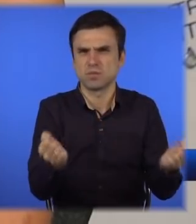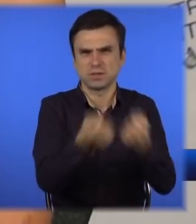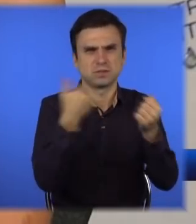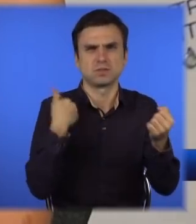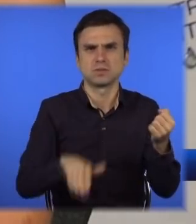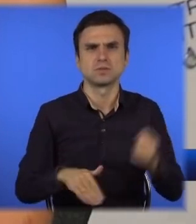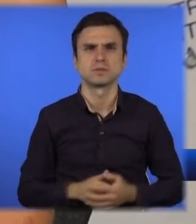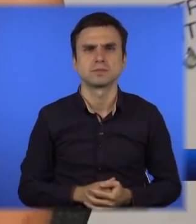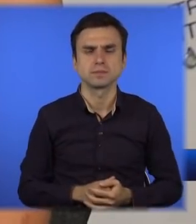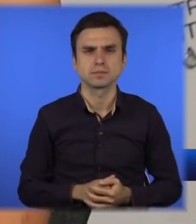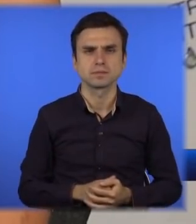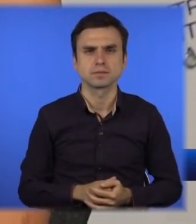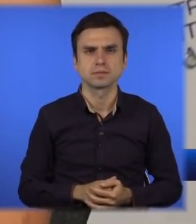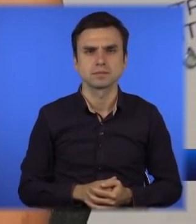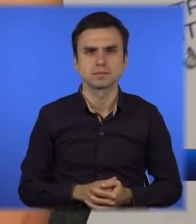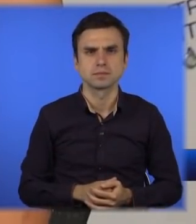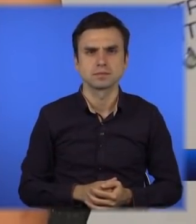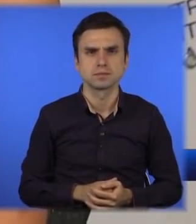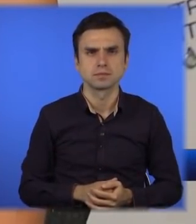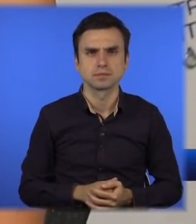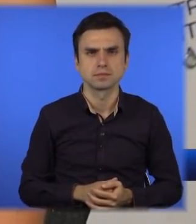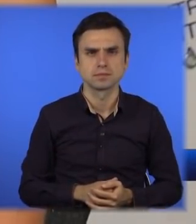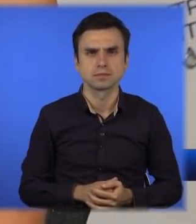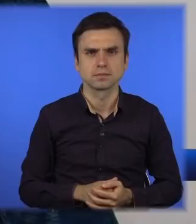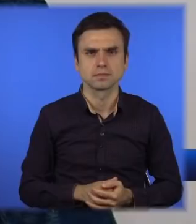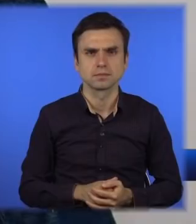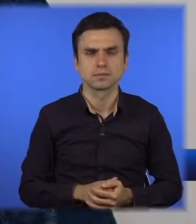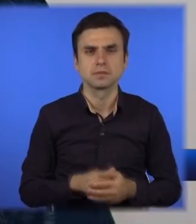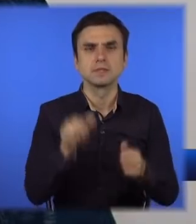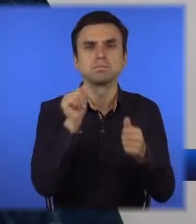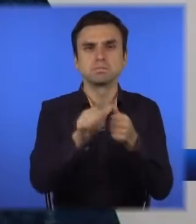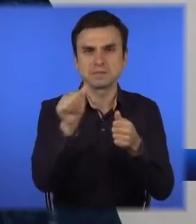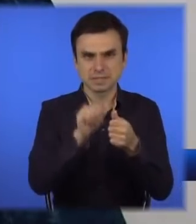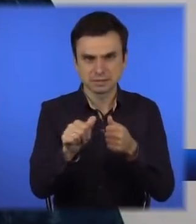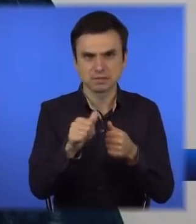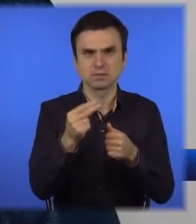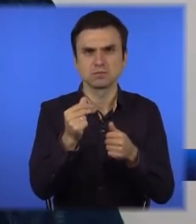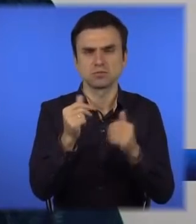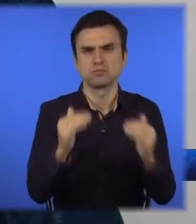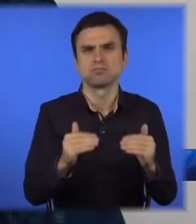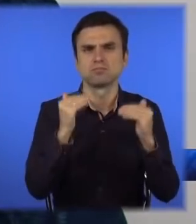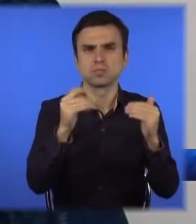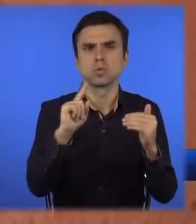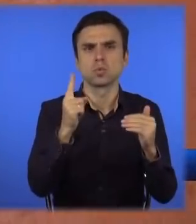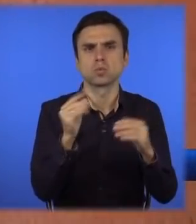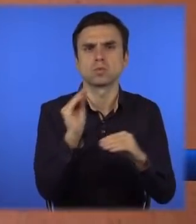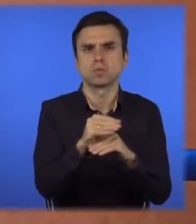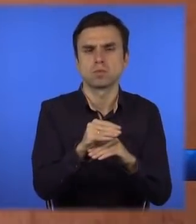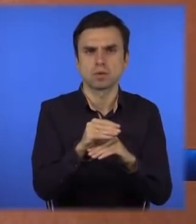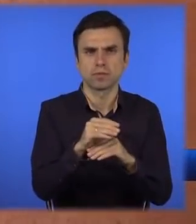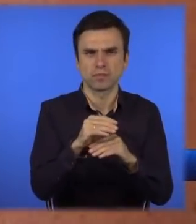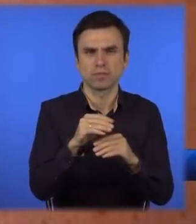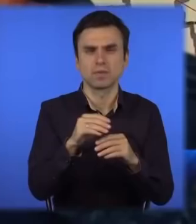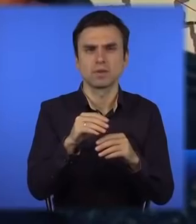самоврядування таких політиків, за яких люди будуть хотіти голосувати? Політологи кажуть, це очікувані результати, адже